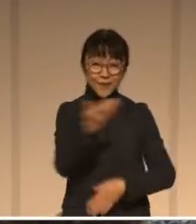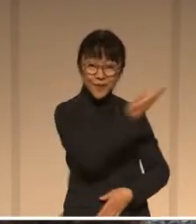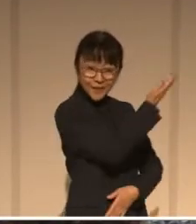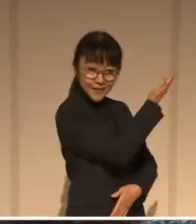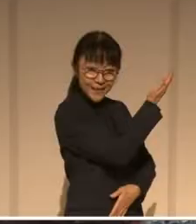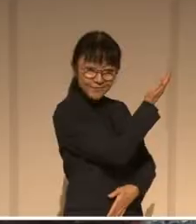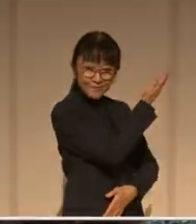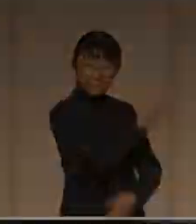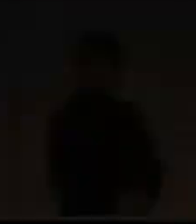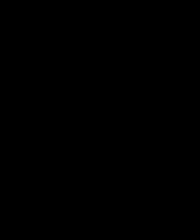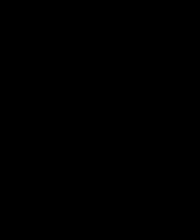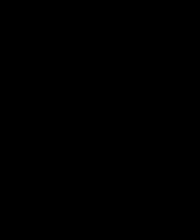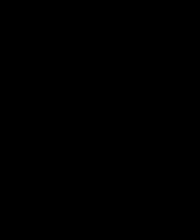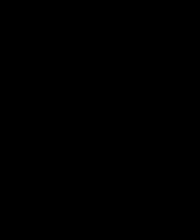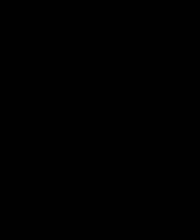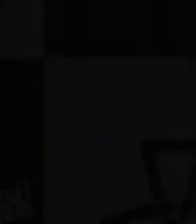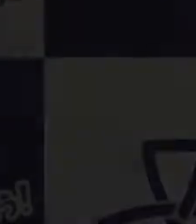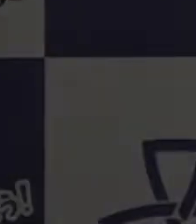ください